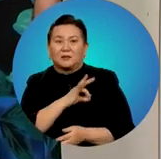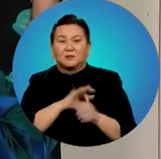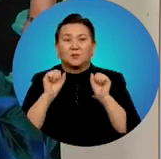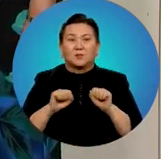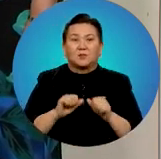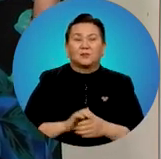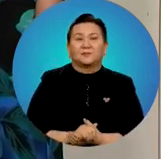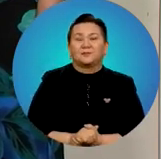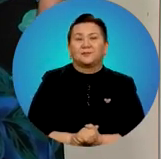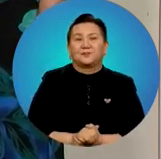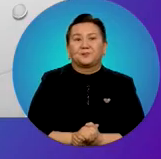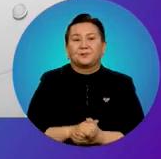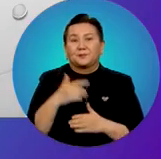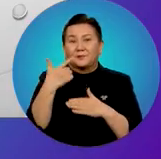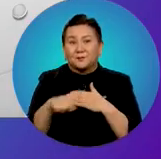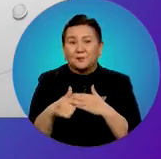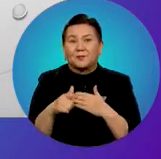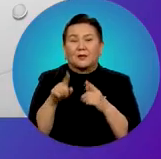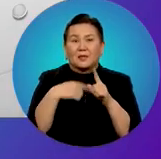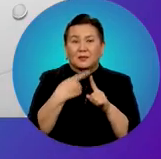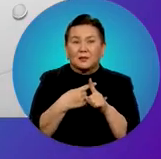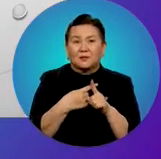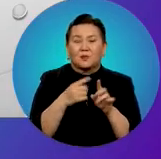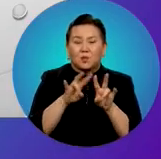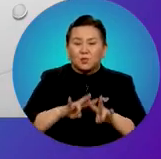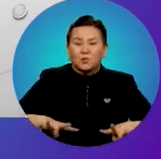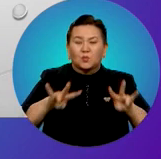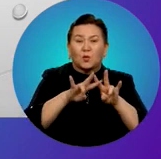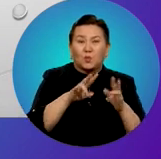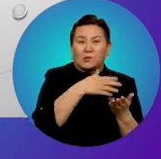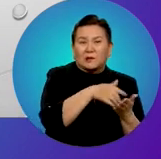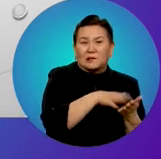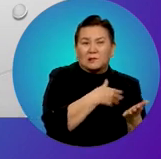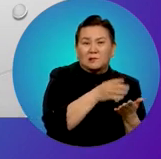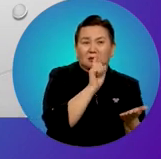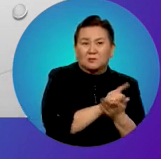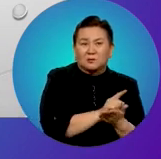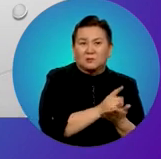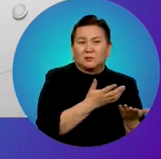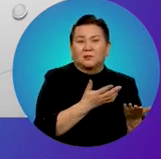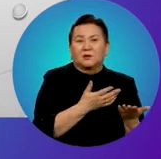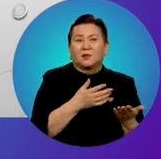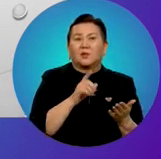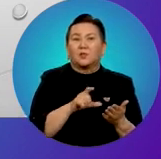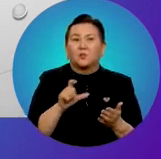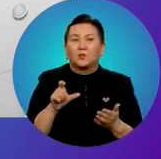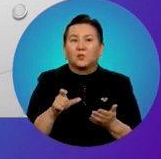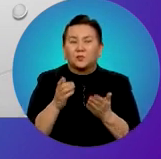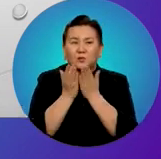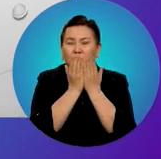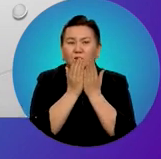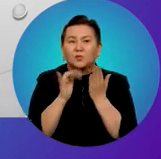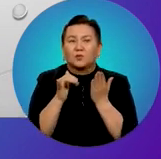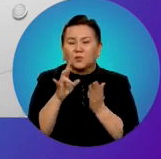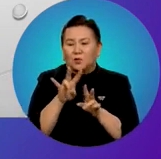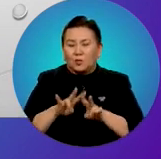байна. За тэрнээс гадна энд нэг ийм зүйл байгаа. Нуур бохирдуулж байгаа нь болохоор бас хүмүүсийн зөв үйл биш юм аа. Тэгэхээр хүмүүс энийг уншаад яах вэ